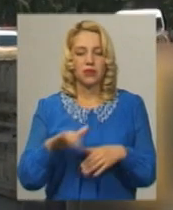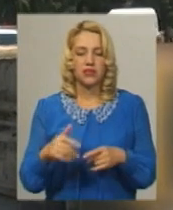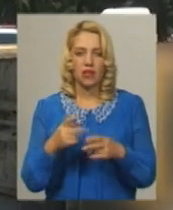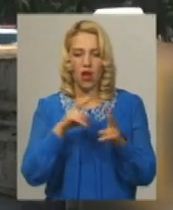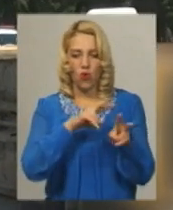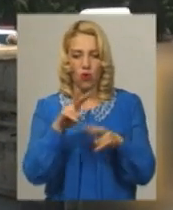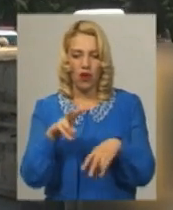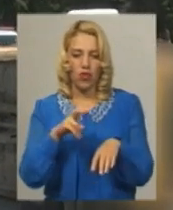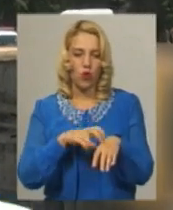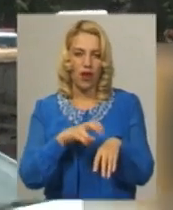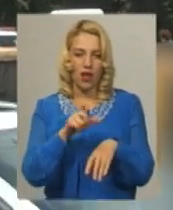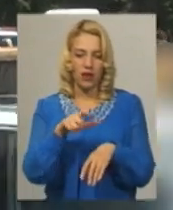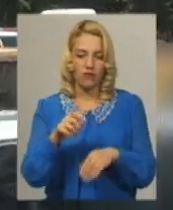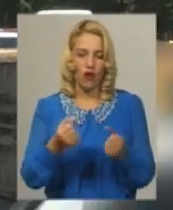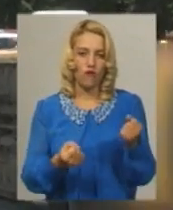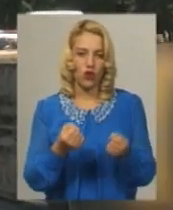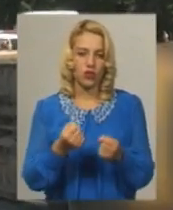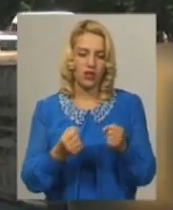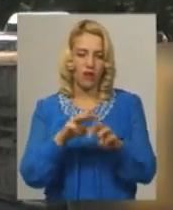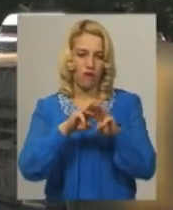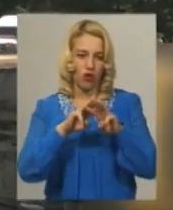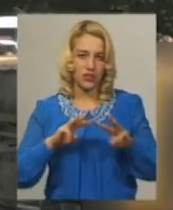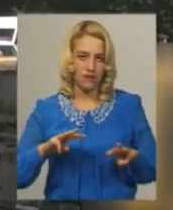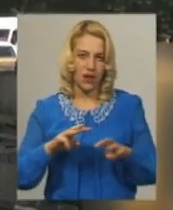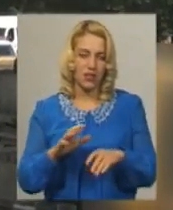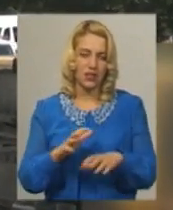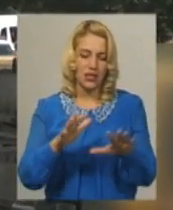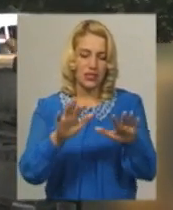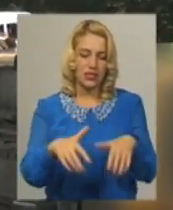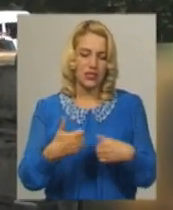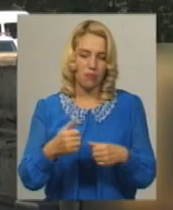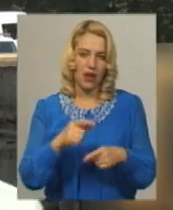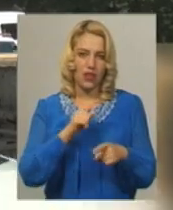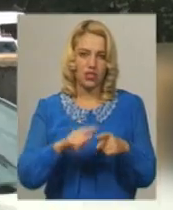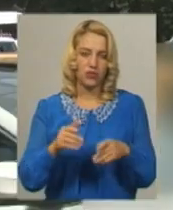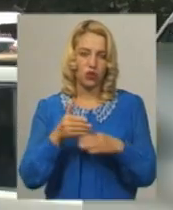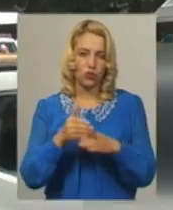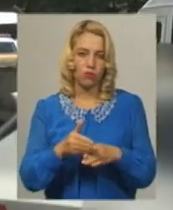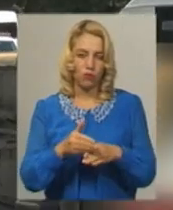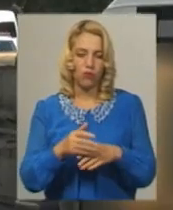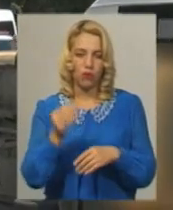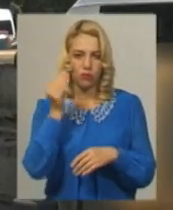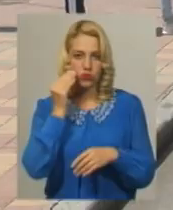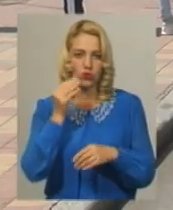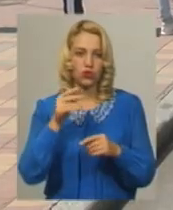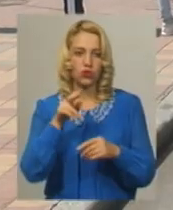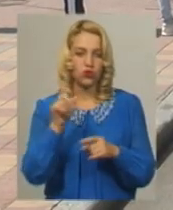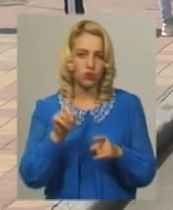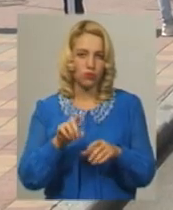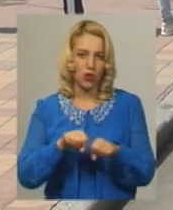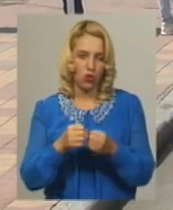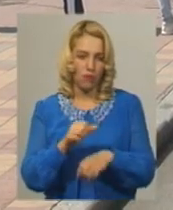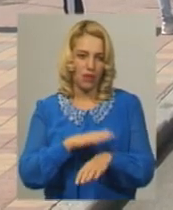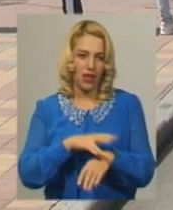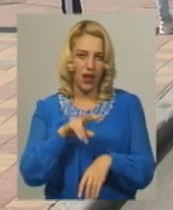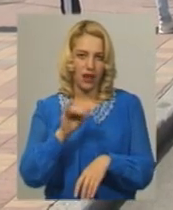огляду лікарів водія «Фольксваген Туарег» забрала швидка з підозрою на перелом лівої руки. Водія